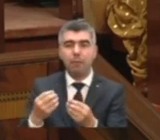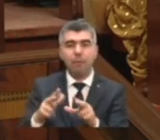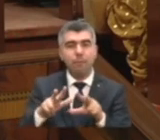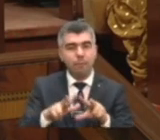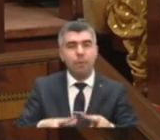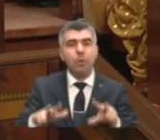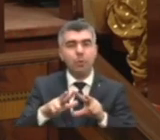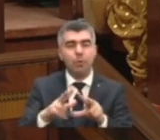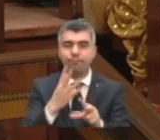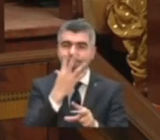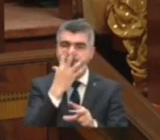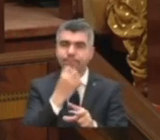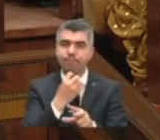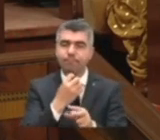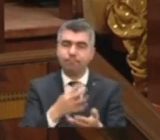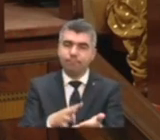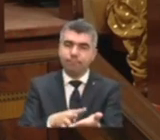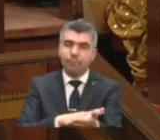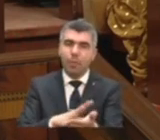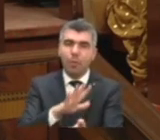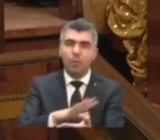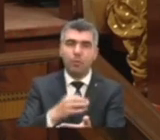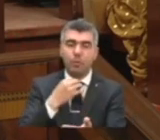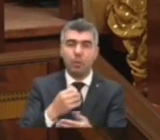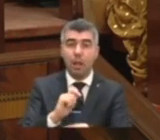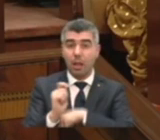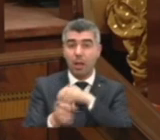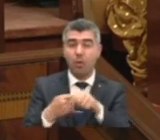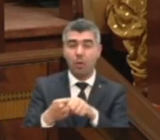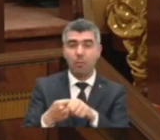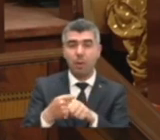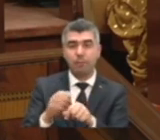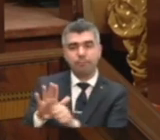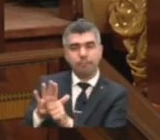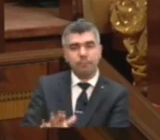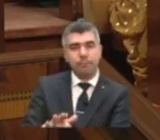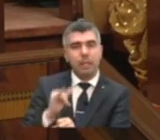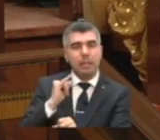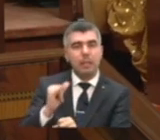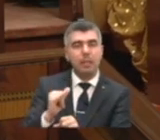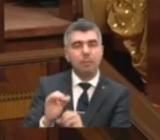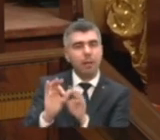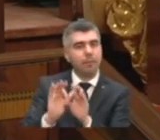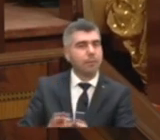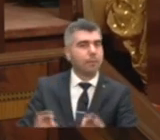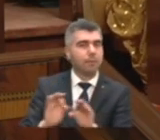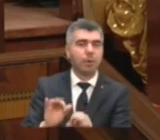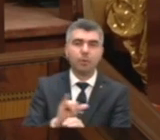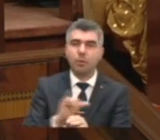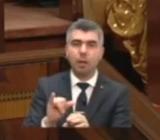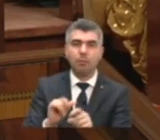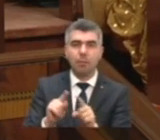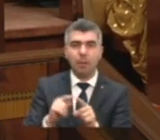ويدمي لها القلب، لانه ما يمكنش يبقى العالم القروي مهمش كيعاني من الاقصاء والتهميش. وحنا فضيل